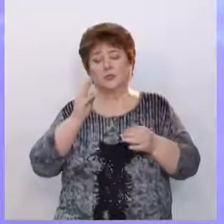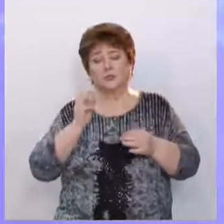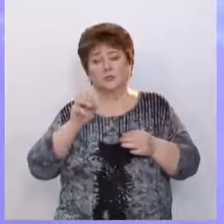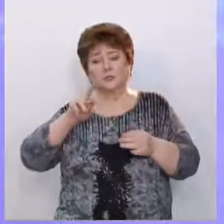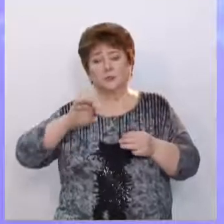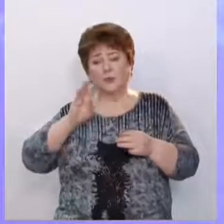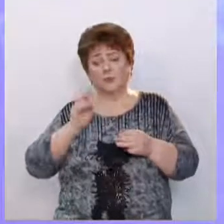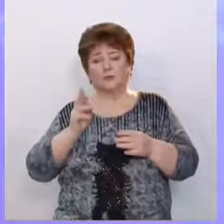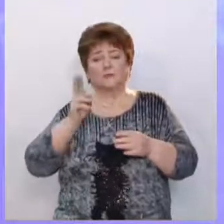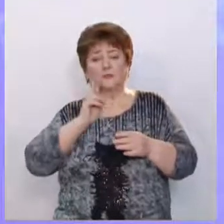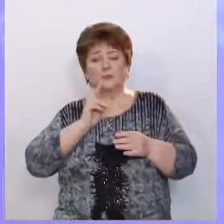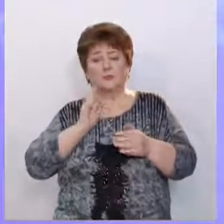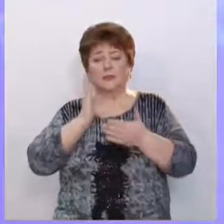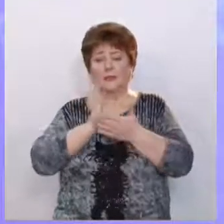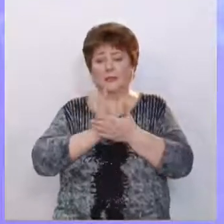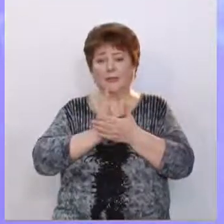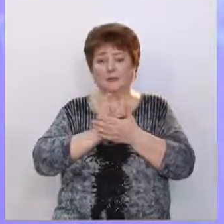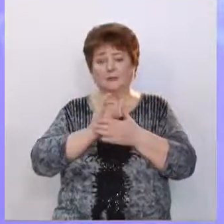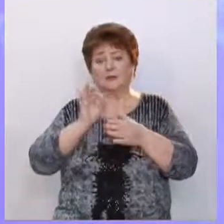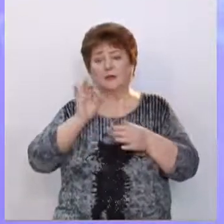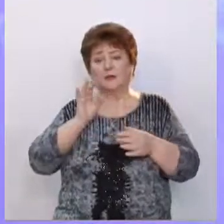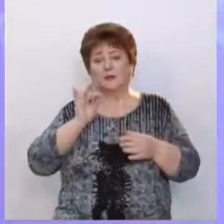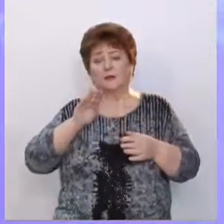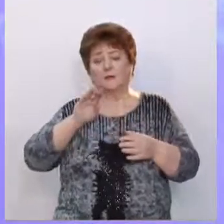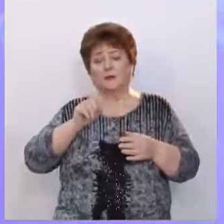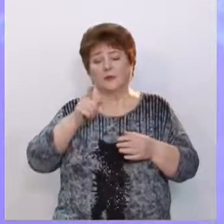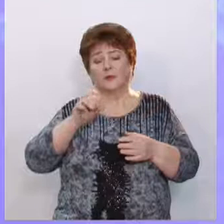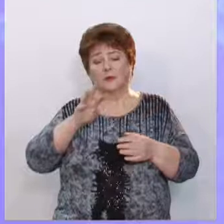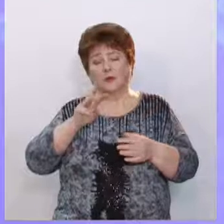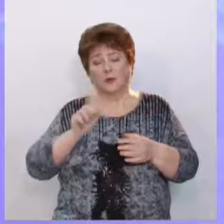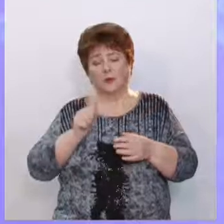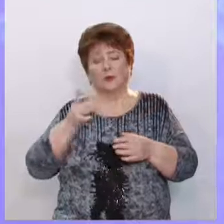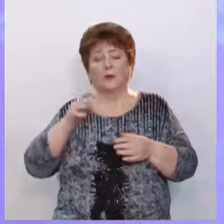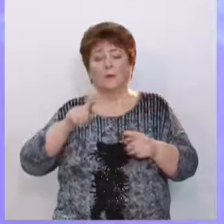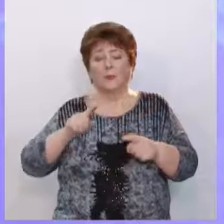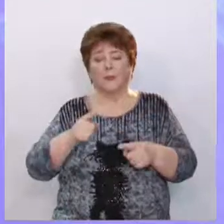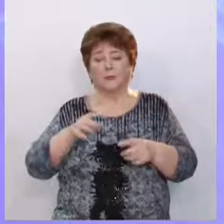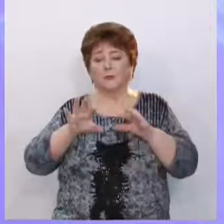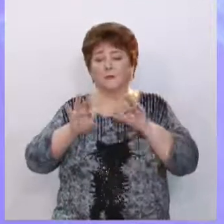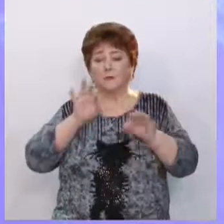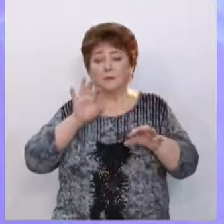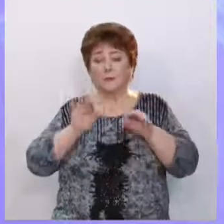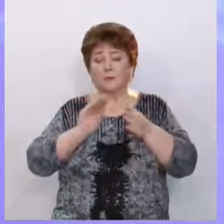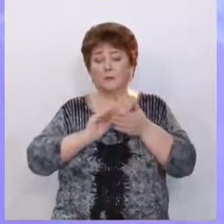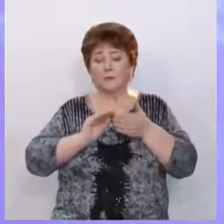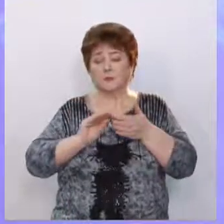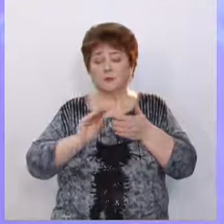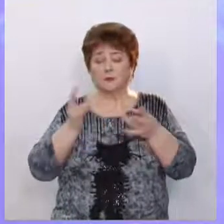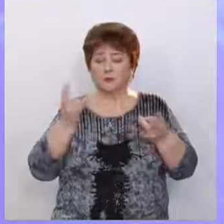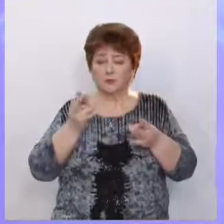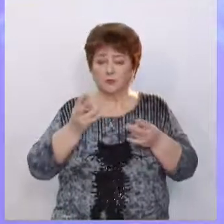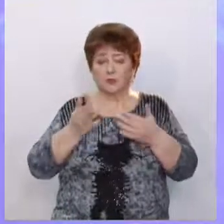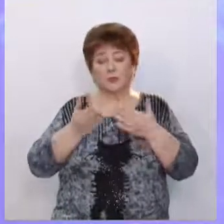конце всегда есть орфограмма, потому что мы выбираем, писать мягкий